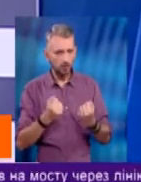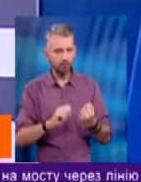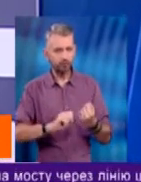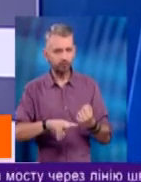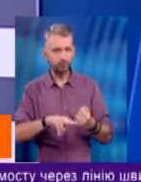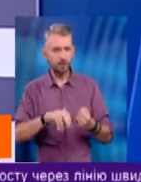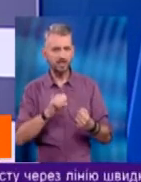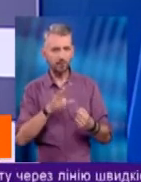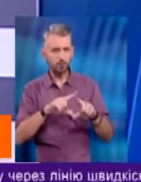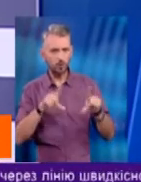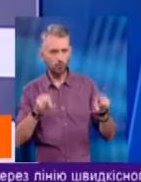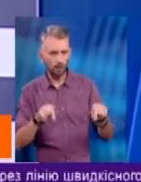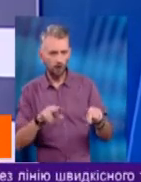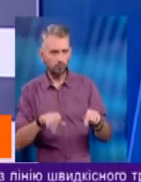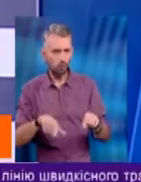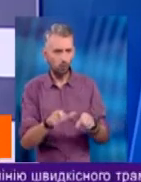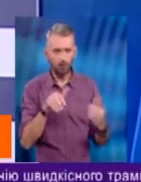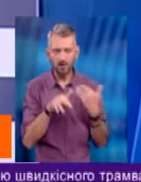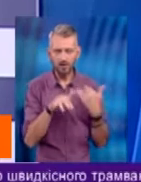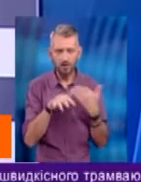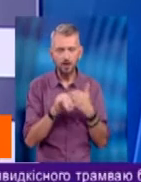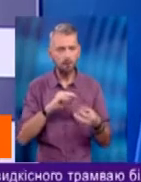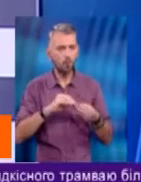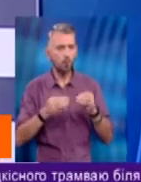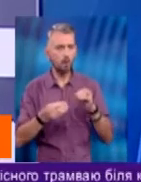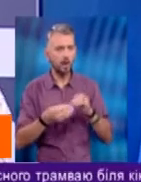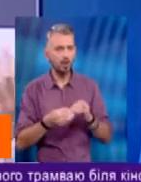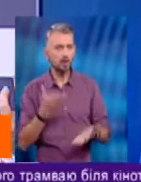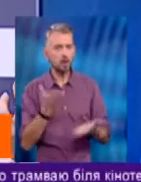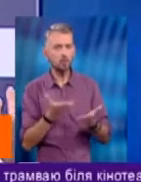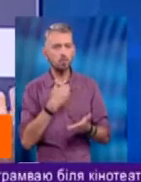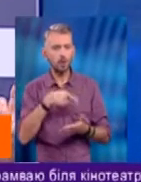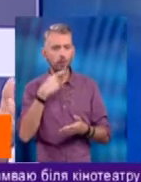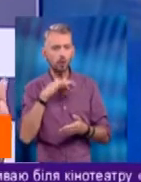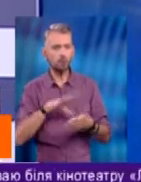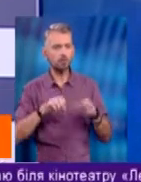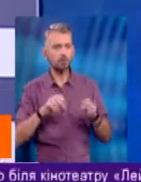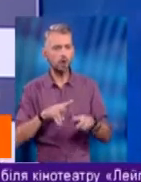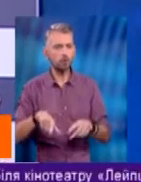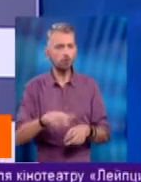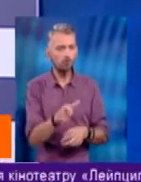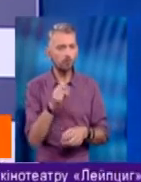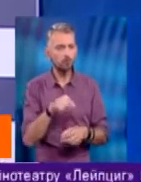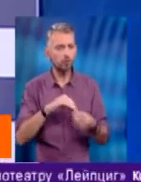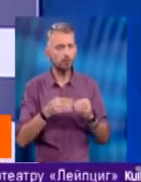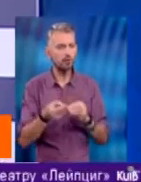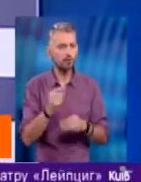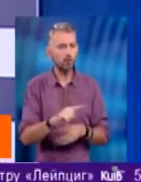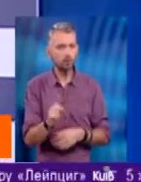європейських номерах їздить по дорогах. І проблема, якщо ми говоримо про безпеку на дорозі, тут в тому,